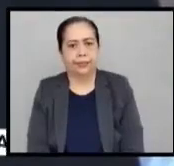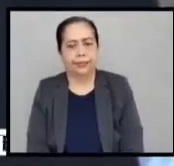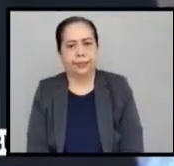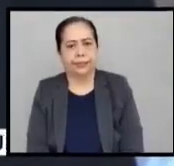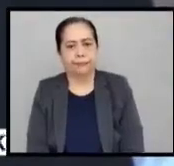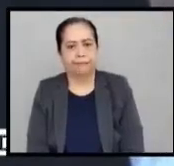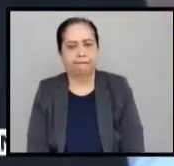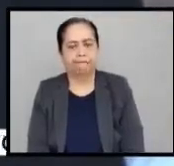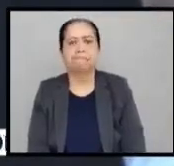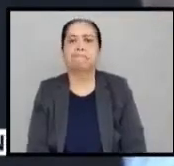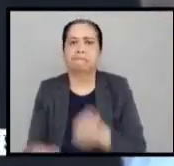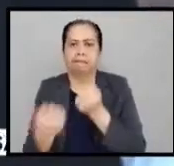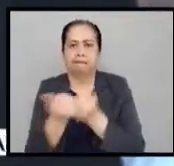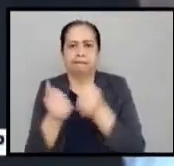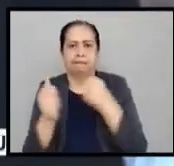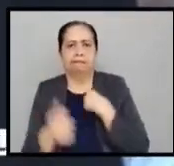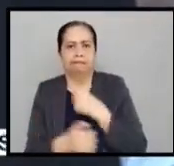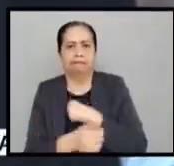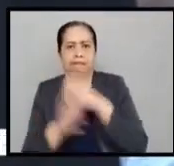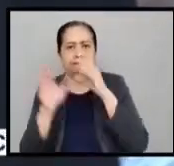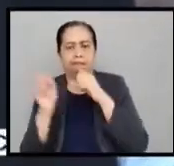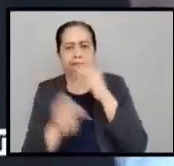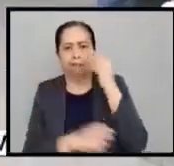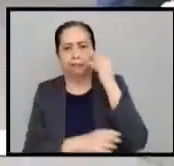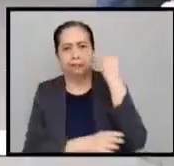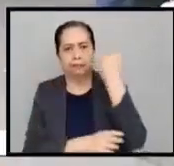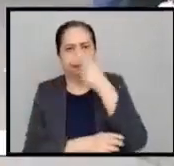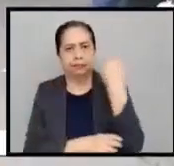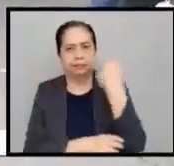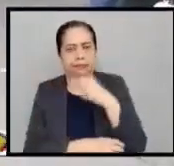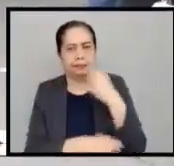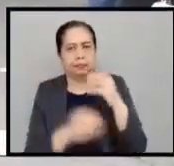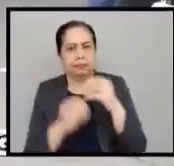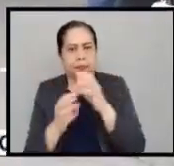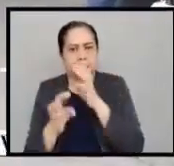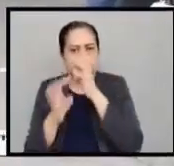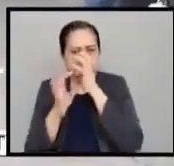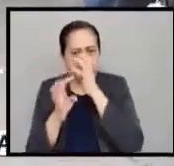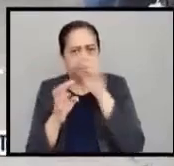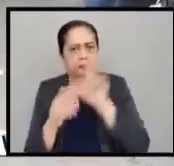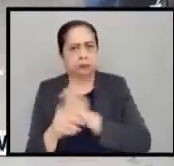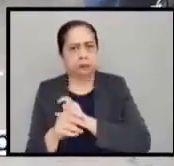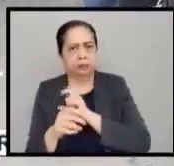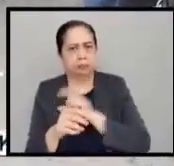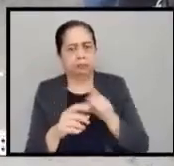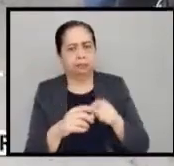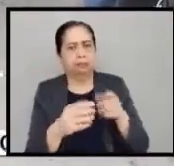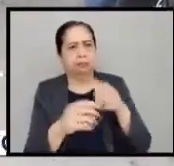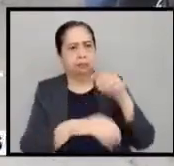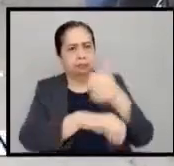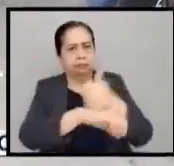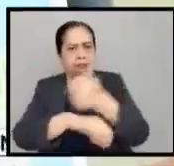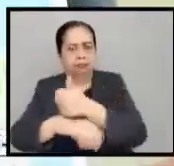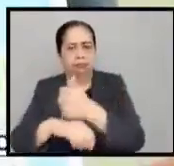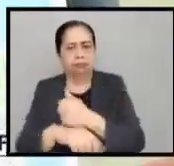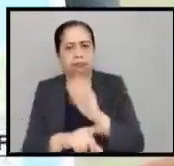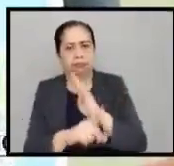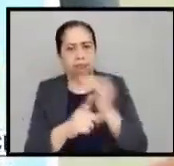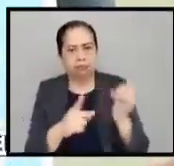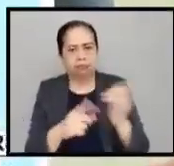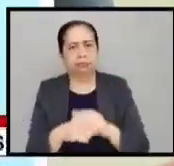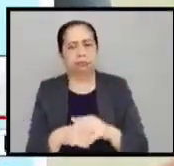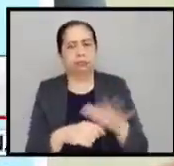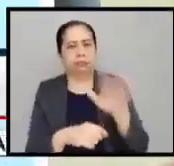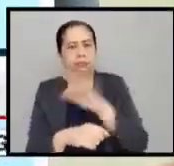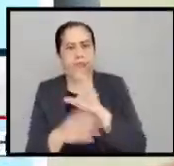Suportado ni Senate President Juan Miguel Zubiri ang pagpapaigting ng police visibility sa iba't ibang kanto ng mga barangay sa mga bayan at syudad. Para